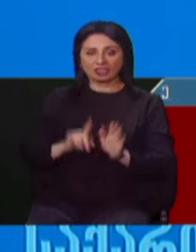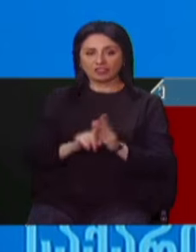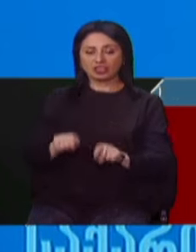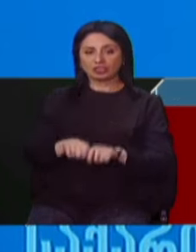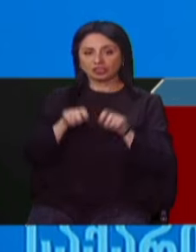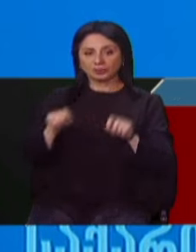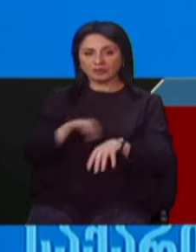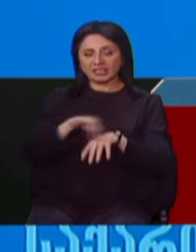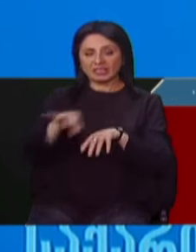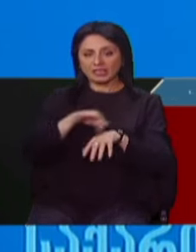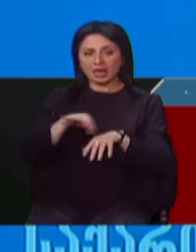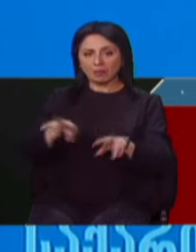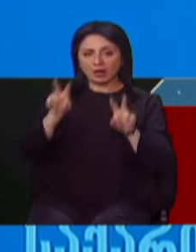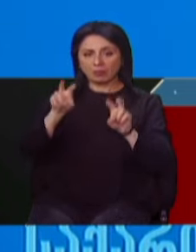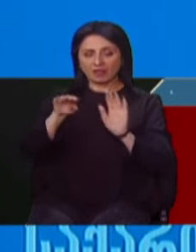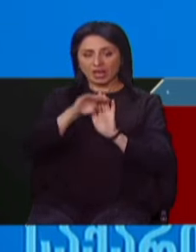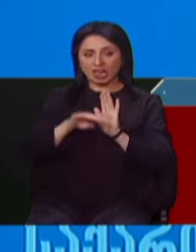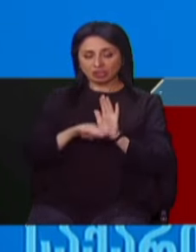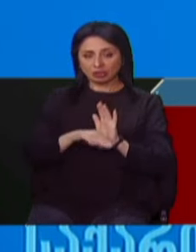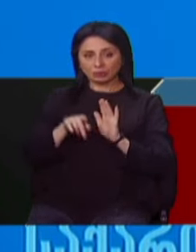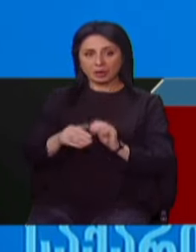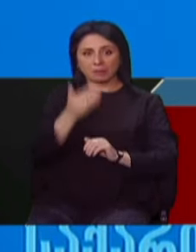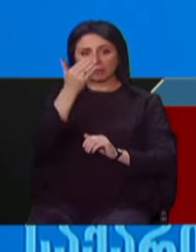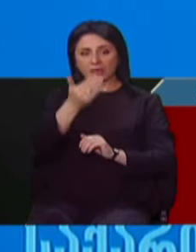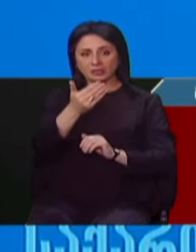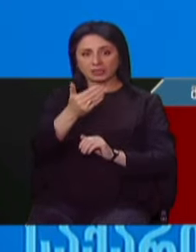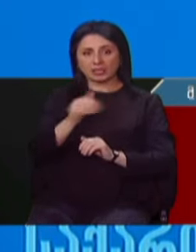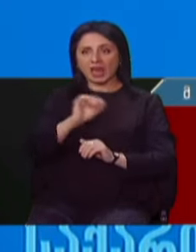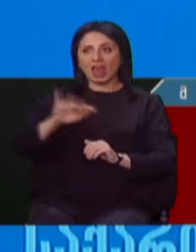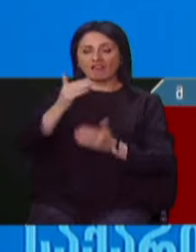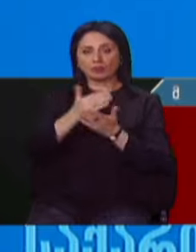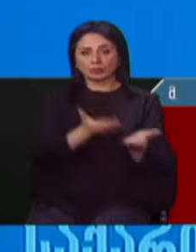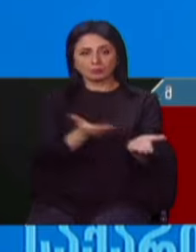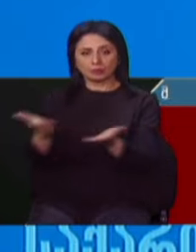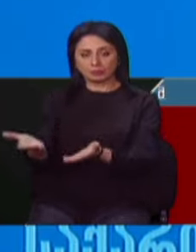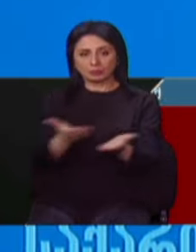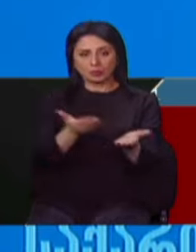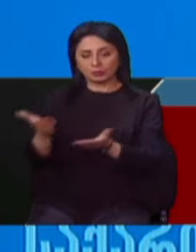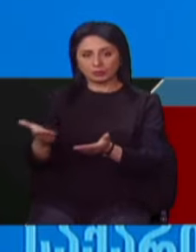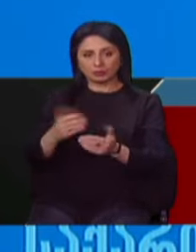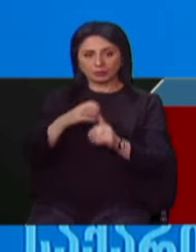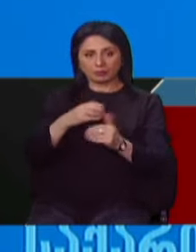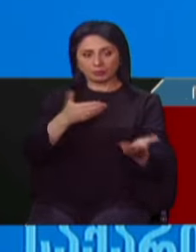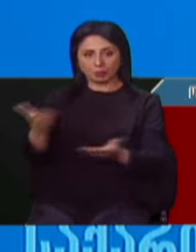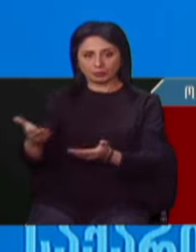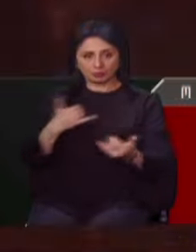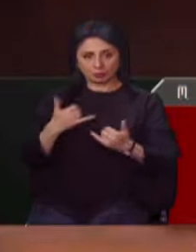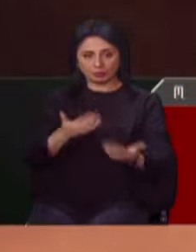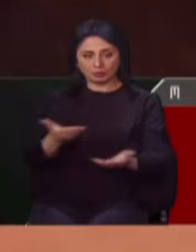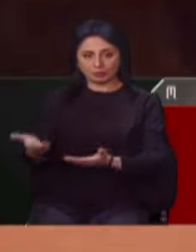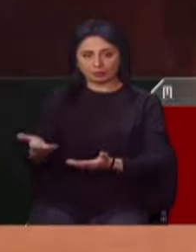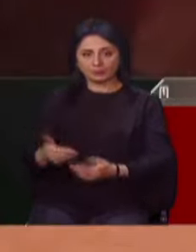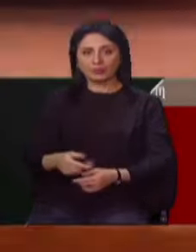შექმნა წამებლური რეჟიმი, მას ევროსტრუქტურებში ხვდებიან მაღალი პოლიტიკური თანამდებობის